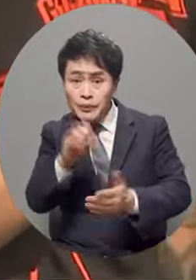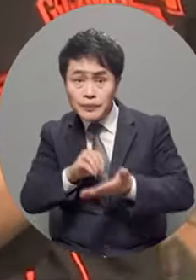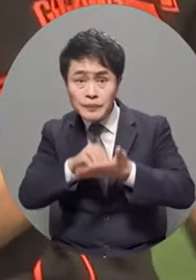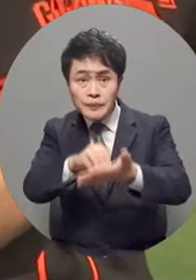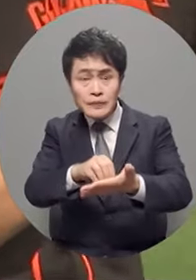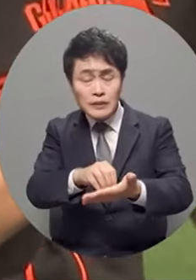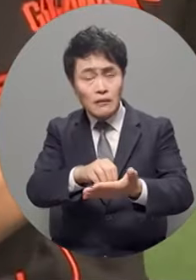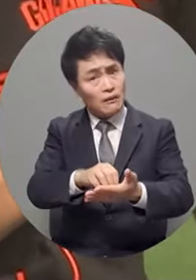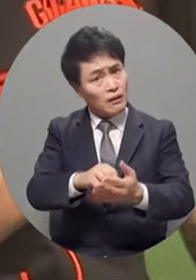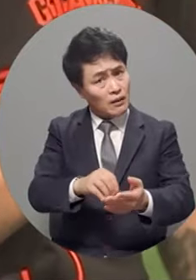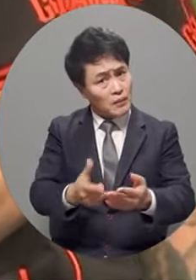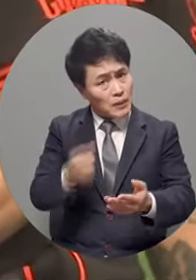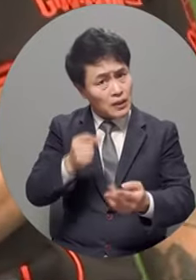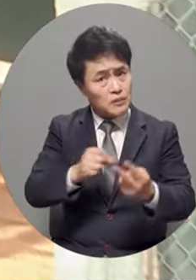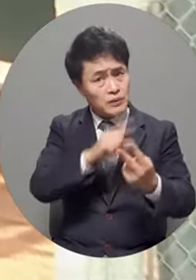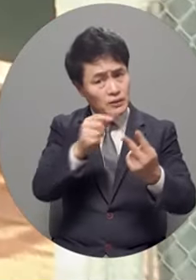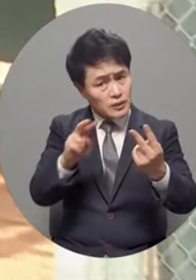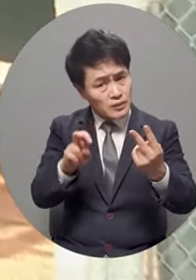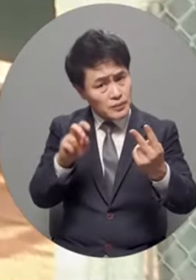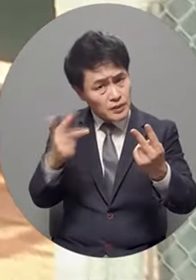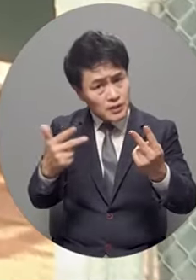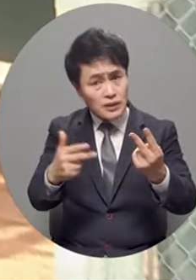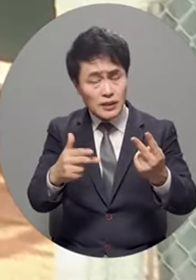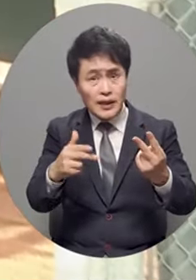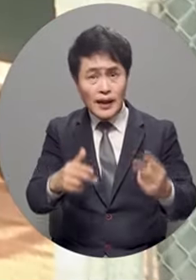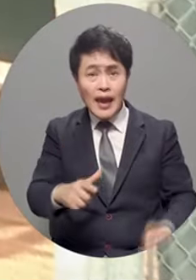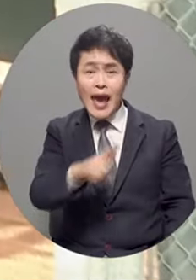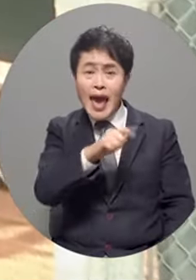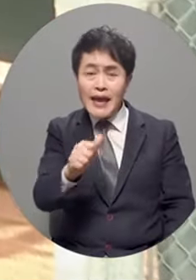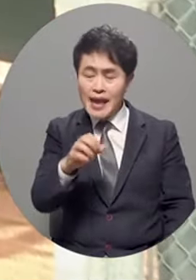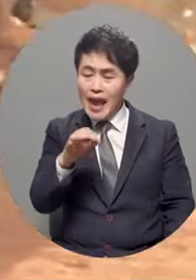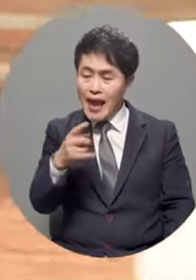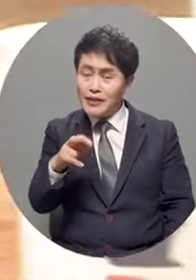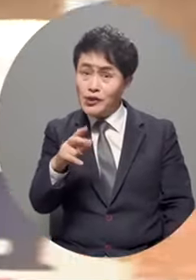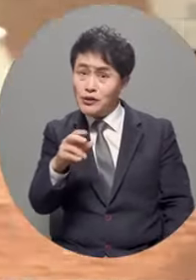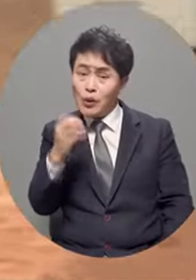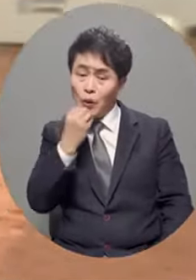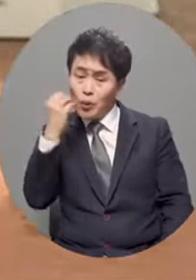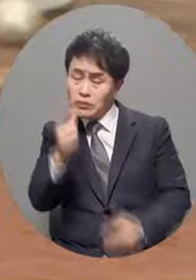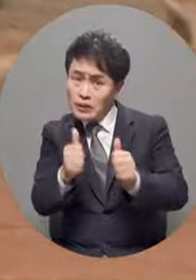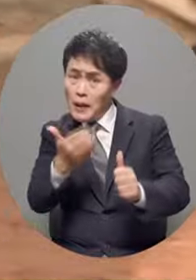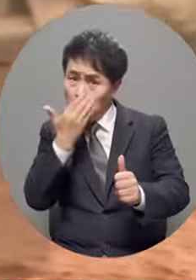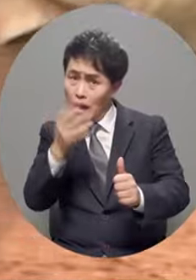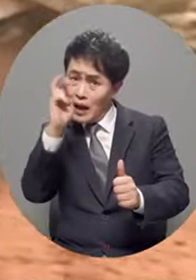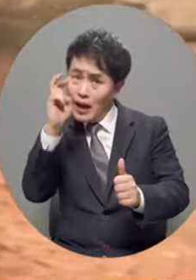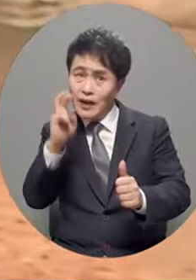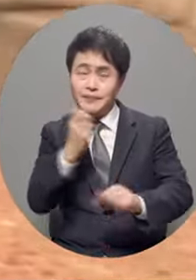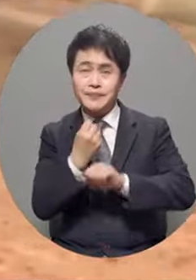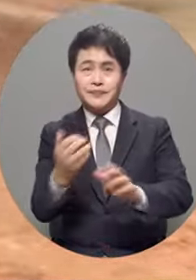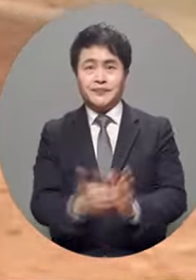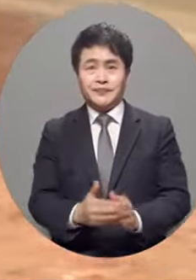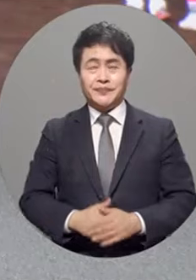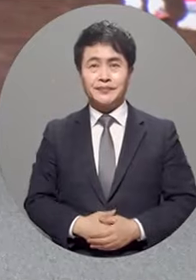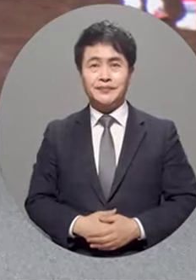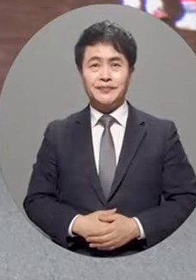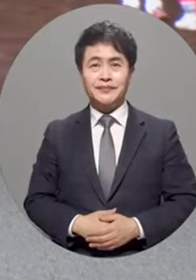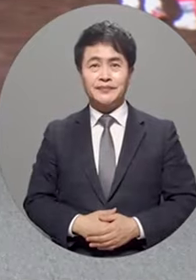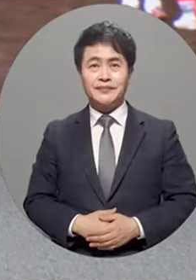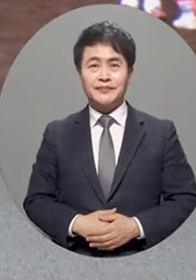이르면 27일 LA 에인절스와의 홈 경기가 될 전망입니다. 애리조나에서 MBC 뉴스 박정입니다.